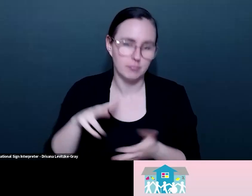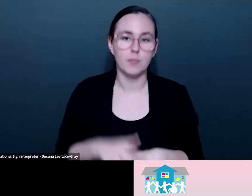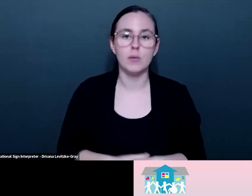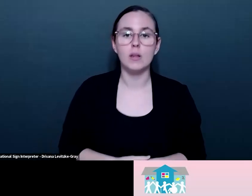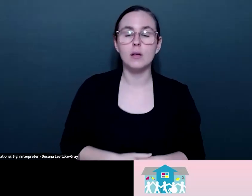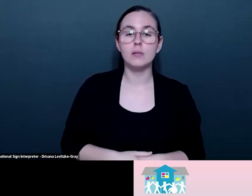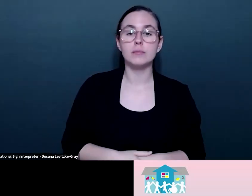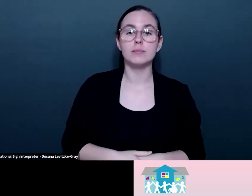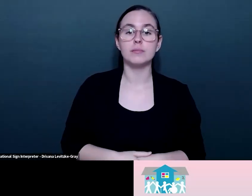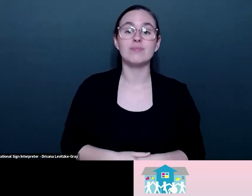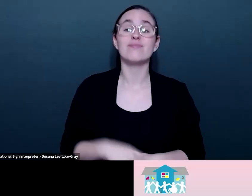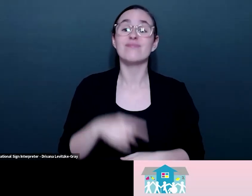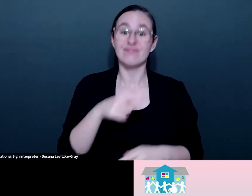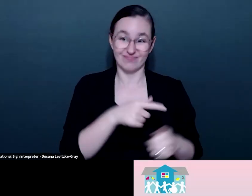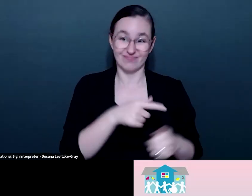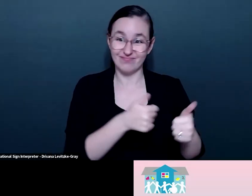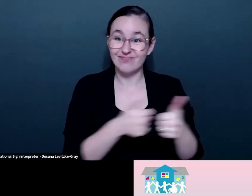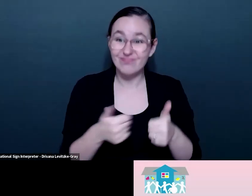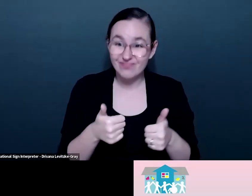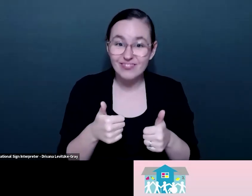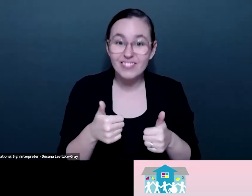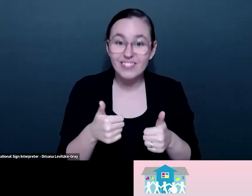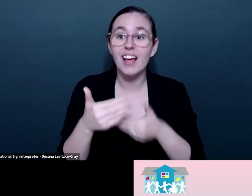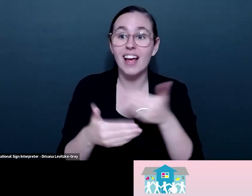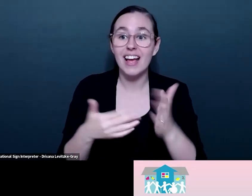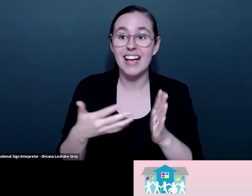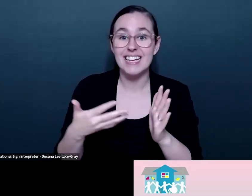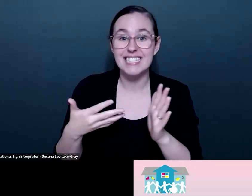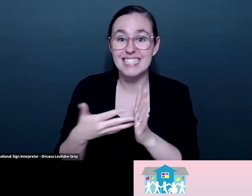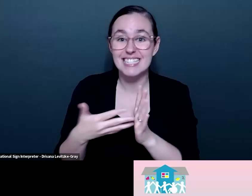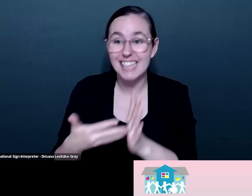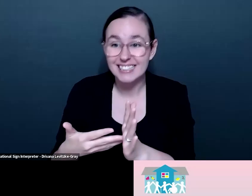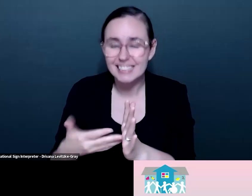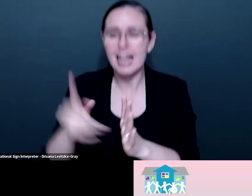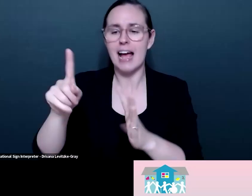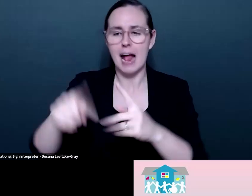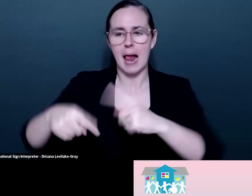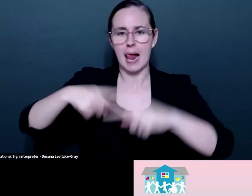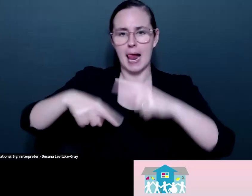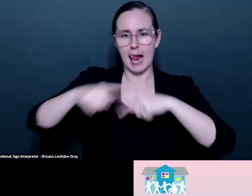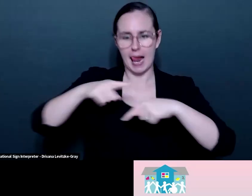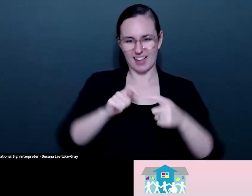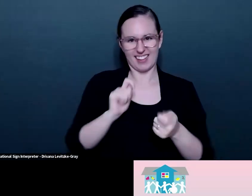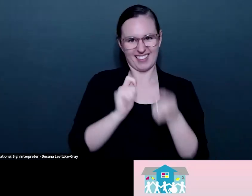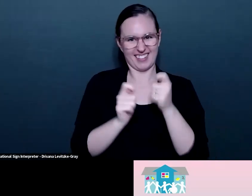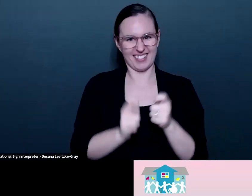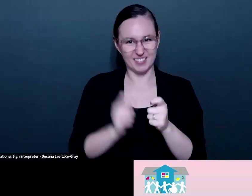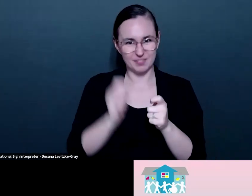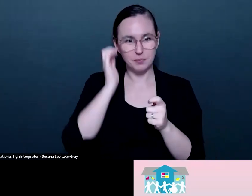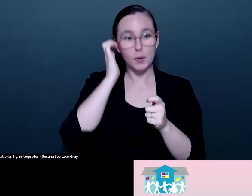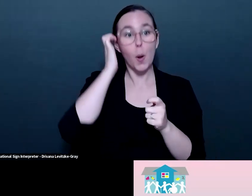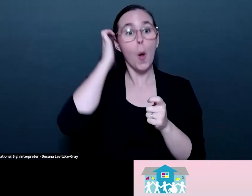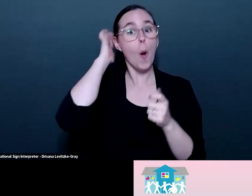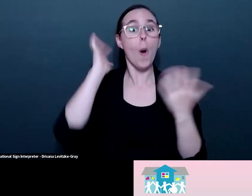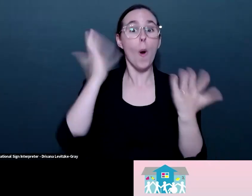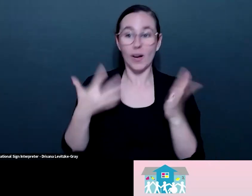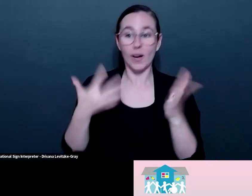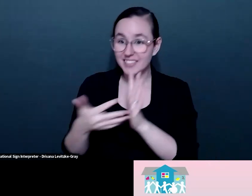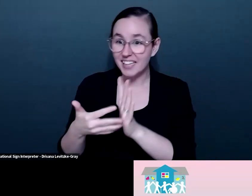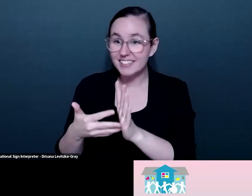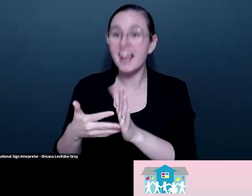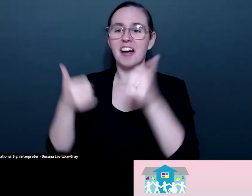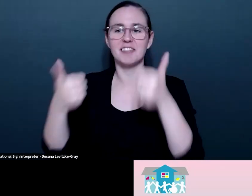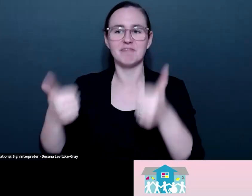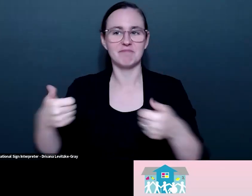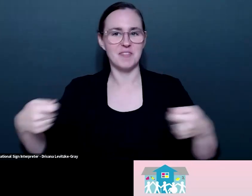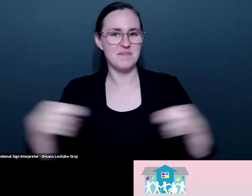complète. Donc, certaines fois, on peut dire que certaines questions sont difficiles à répondre parce qu'on